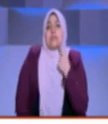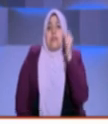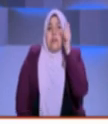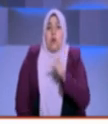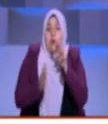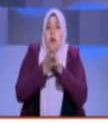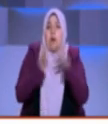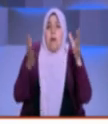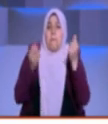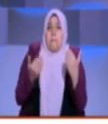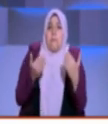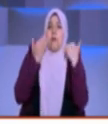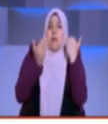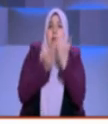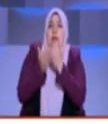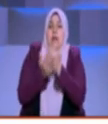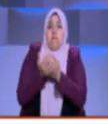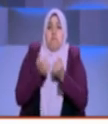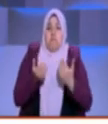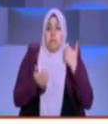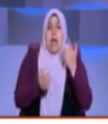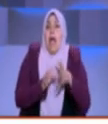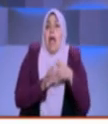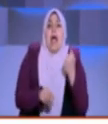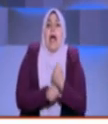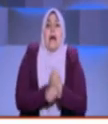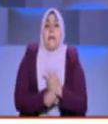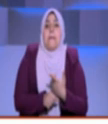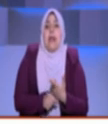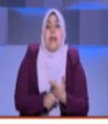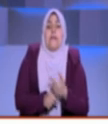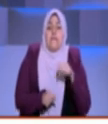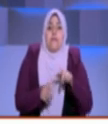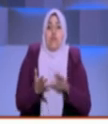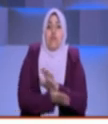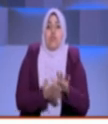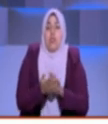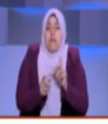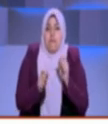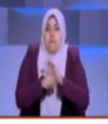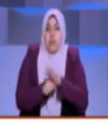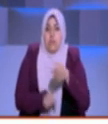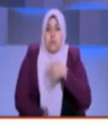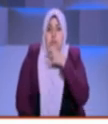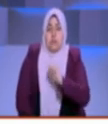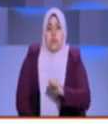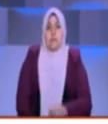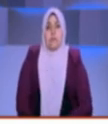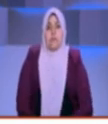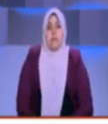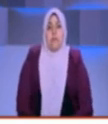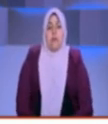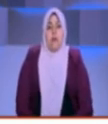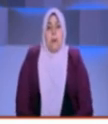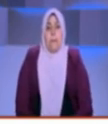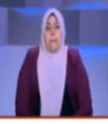أصحاب الكيانات الاقتصادية الوازنة؟ كيف أدركوا أن لهم دورا إذا كانوا قد اطلعوا به في التجربة الفرنسية؟ يعني أحمد،